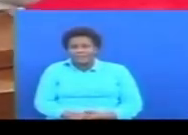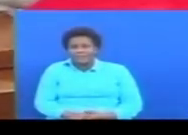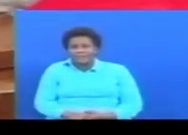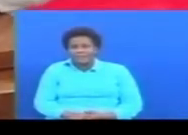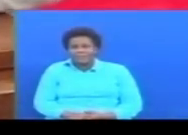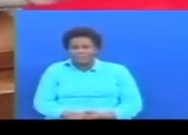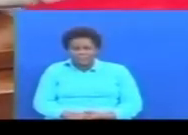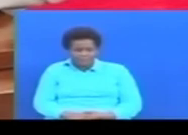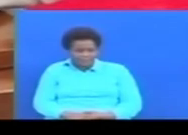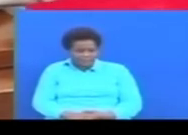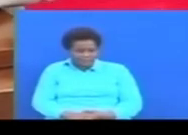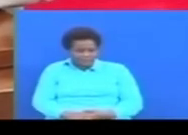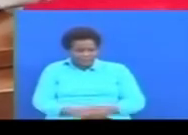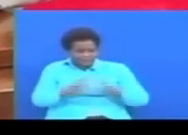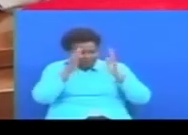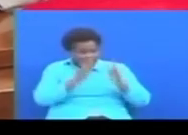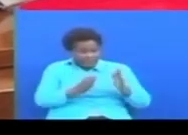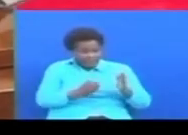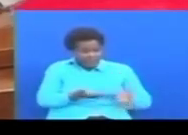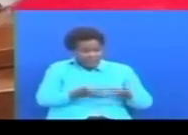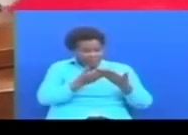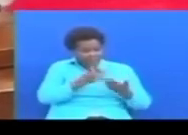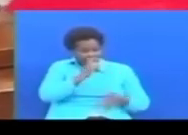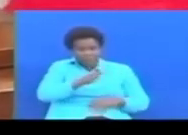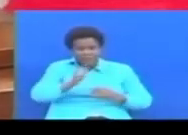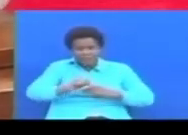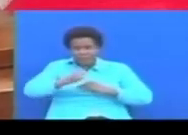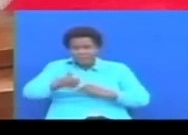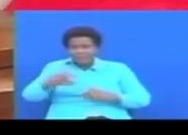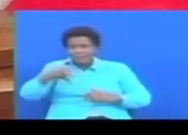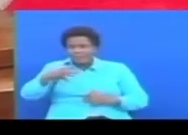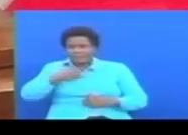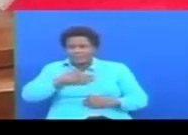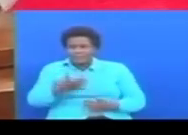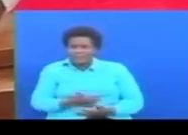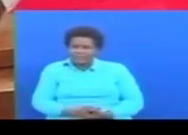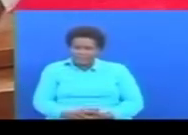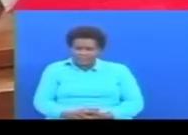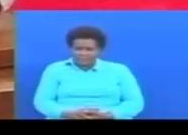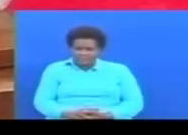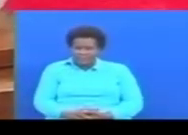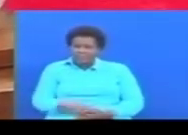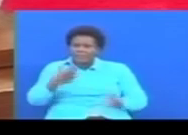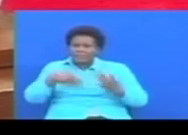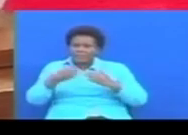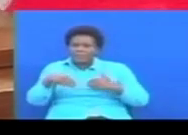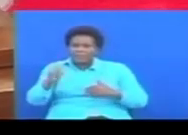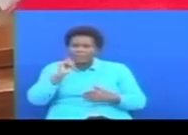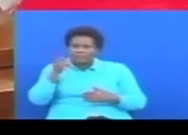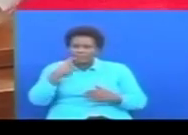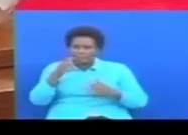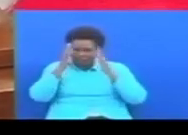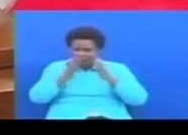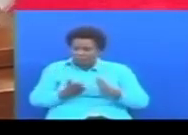Mheshimiwa Naibu Spika, kwa niaba ya Waziri wa Mambo ya Ndani ya Nchi, napenda kujibu swali la Mheshimiwa Bangwanji